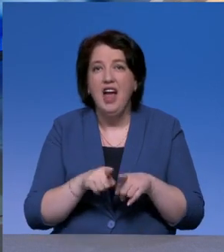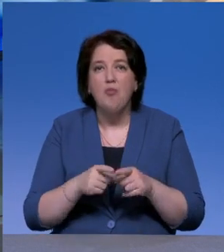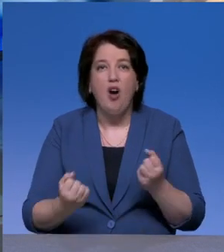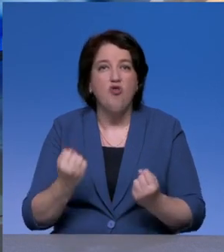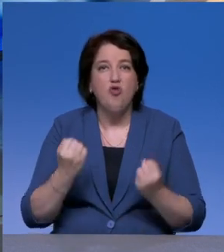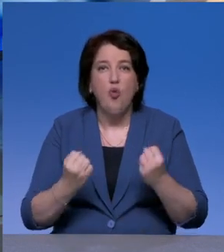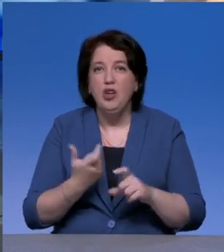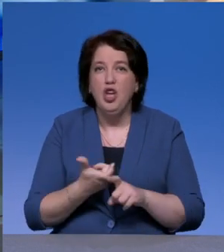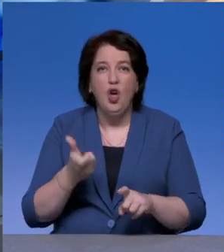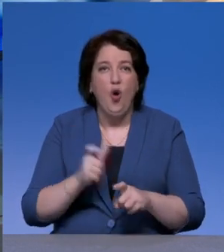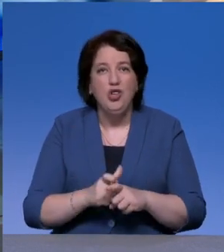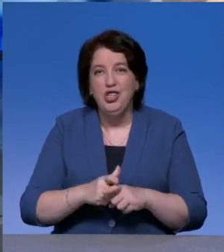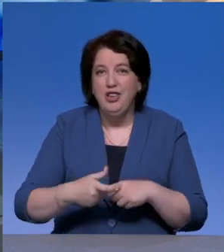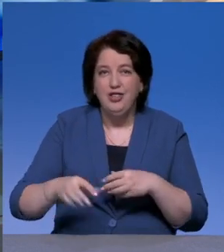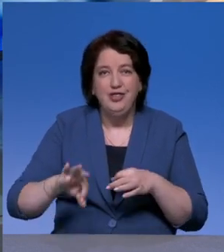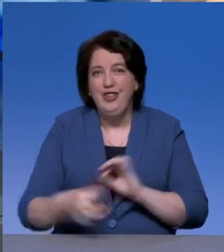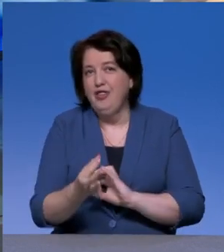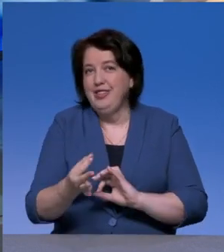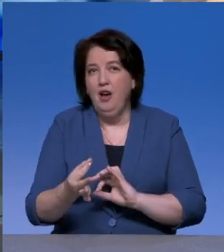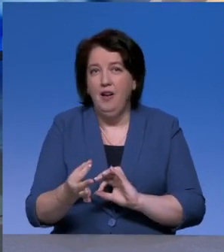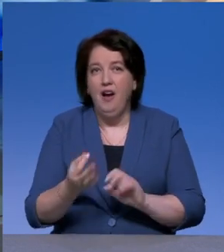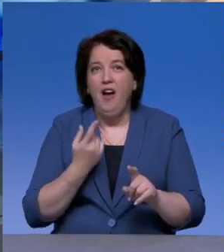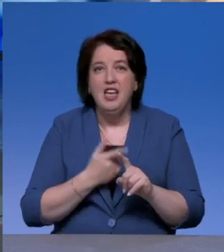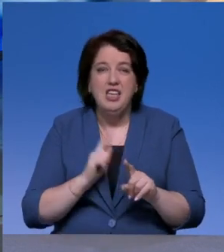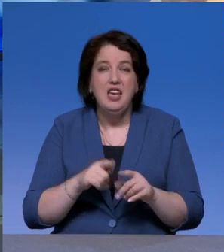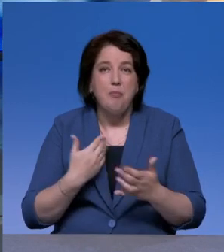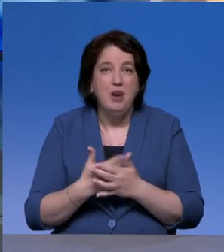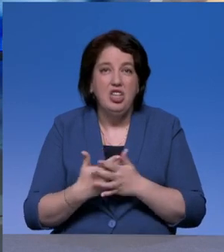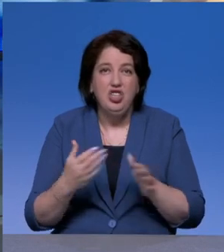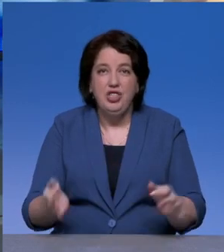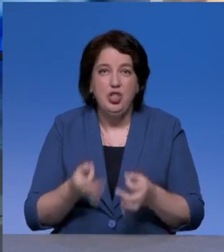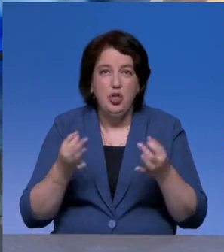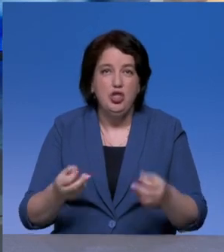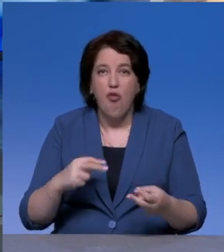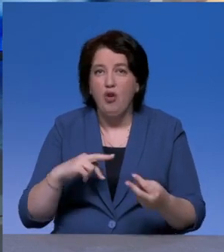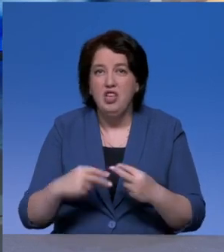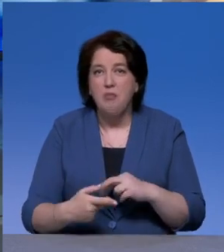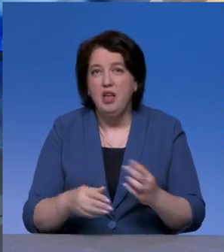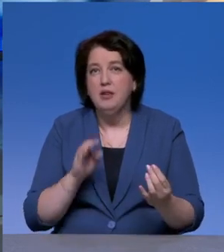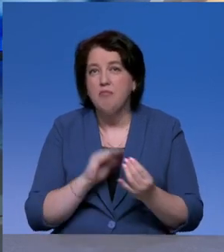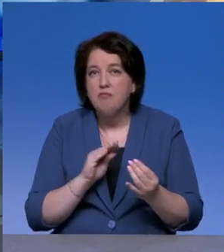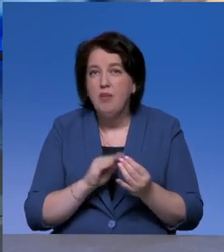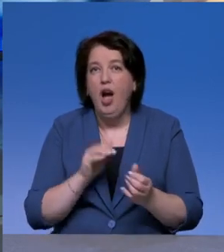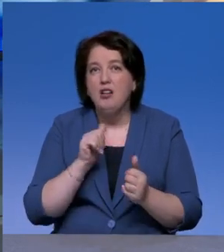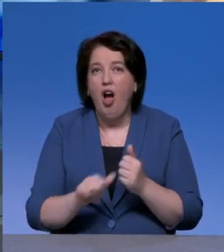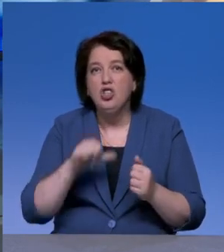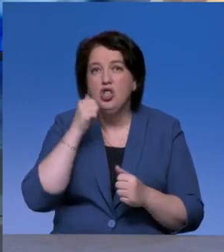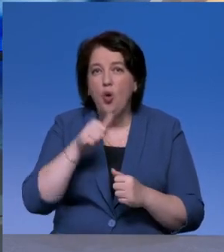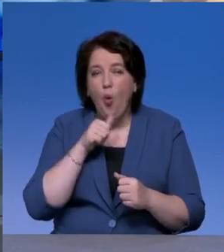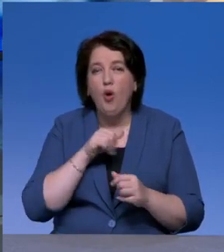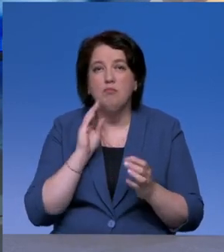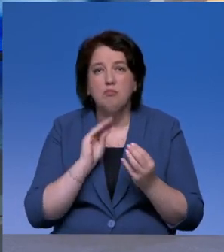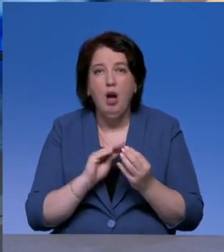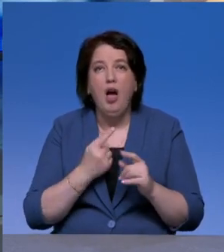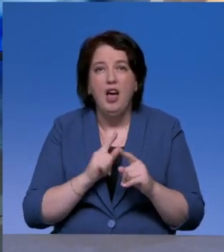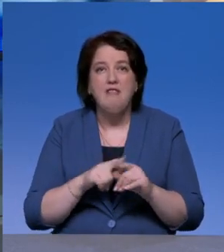дерзко до сих пор, и там практически ничего не меняется из года в год, то есть там это считается таким